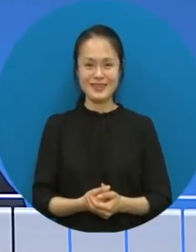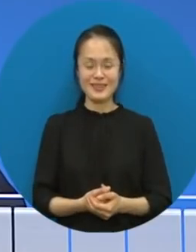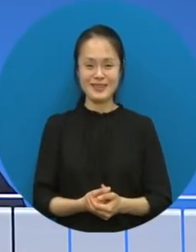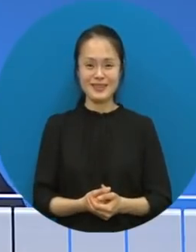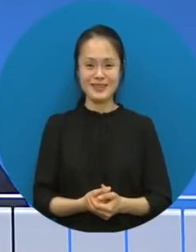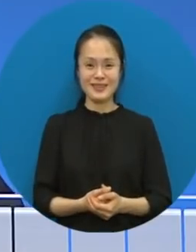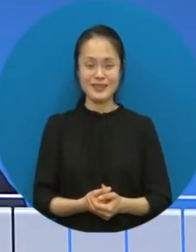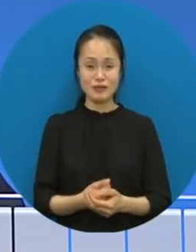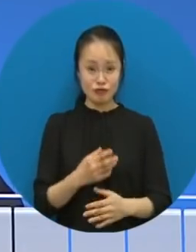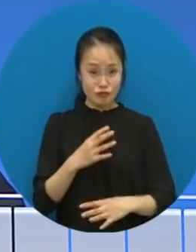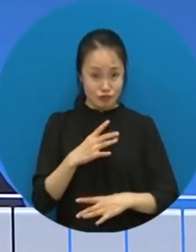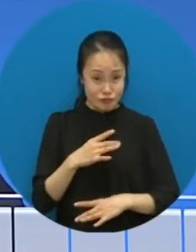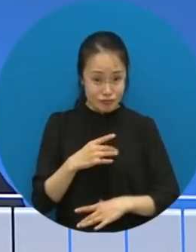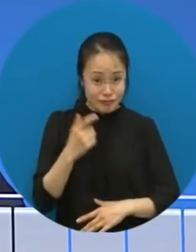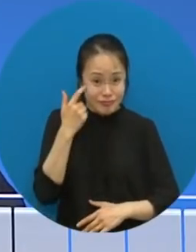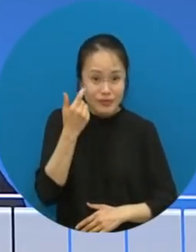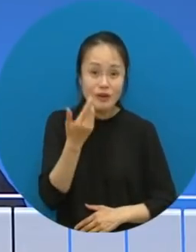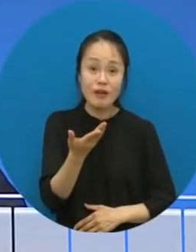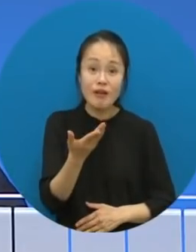두렵습니까?